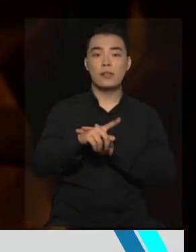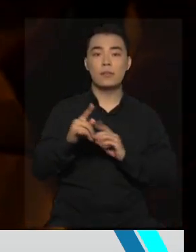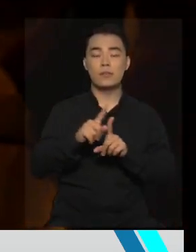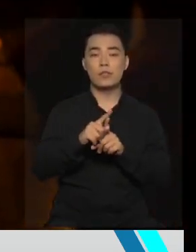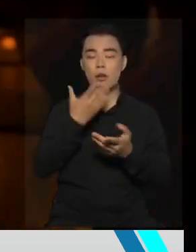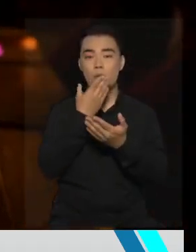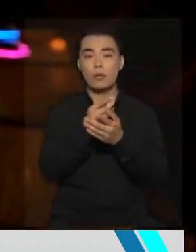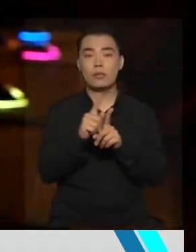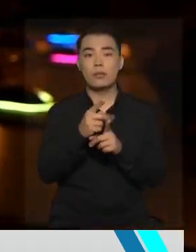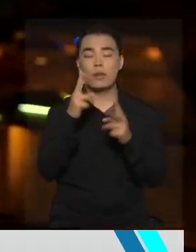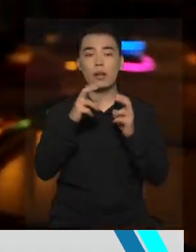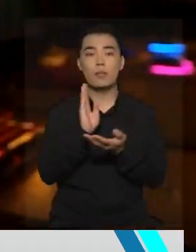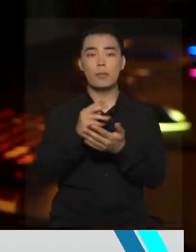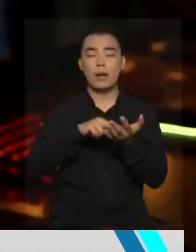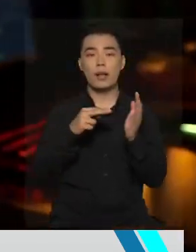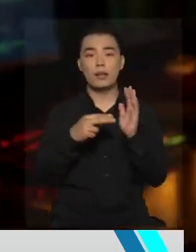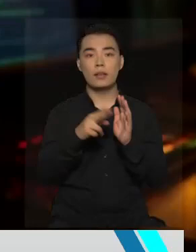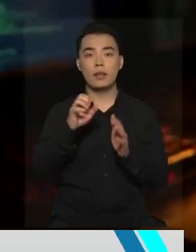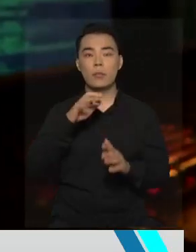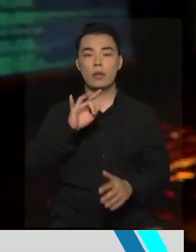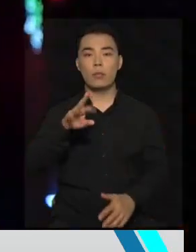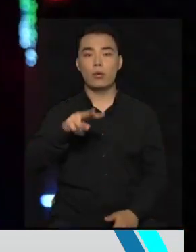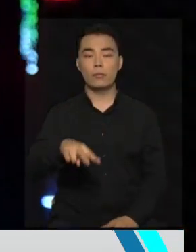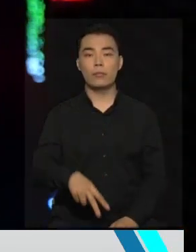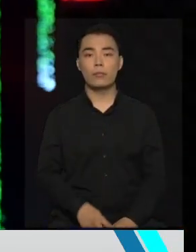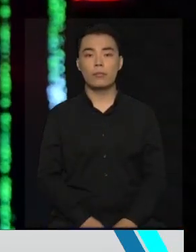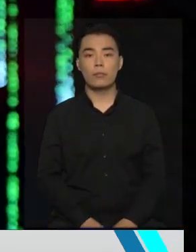режиме тестируют проект «Киберпол».